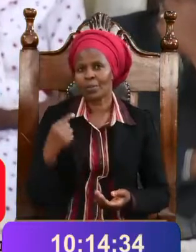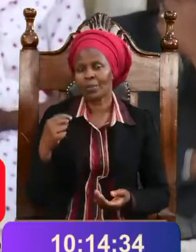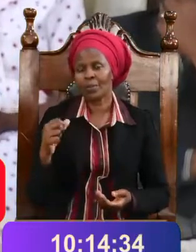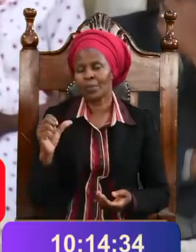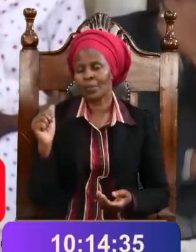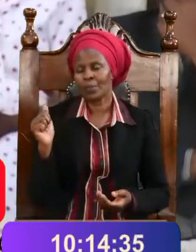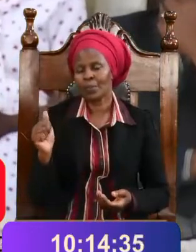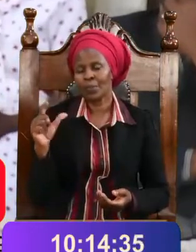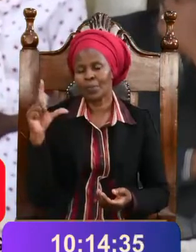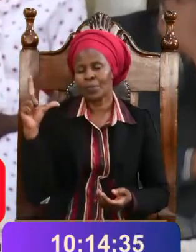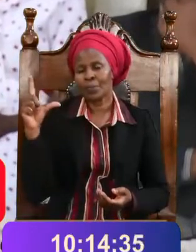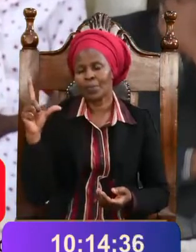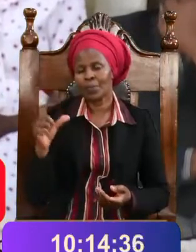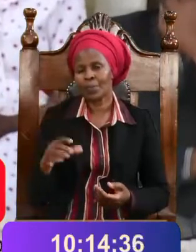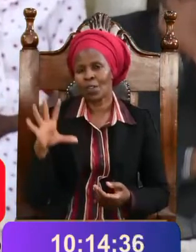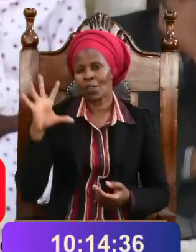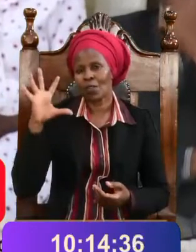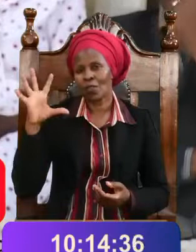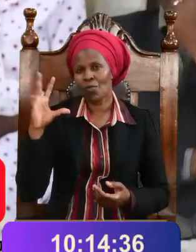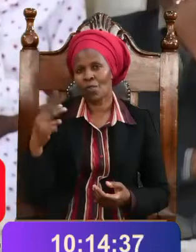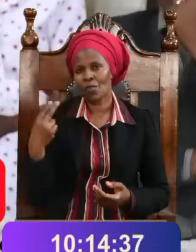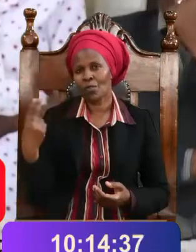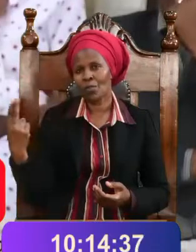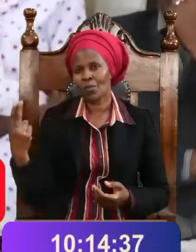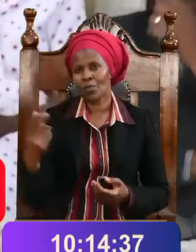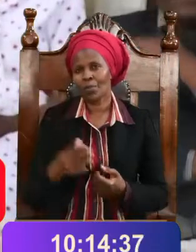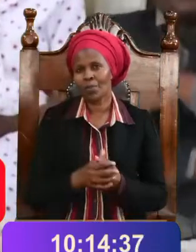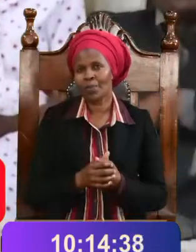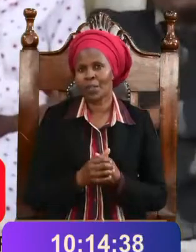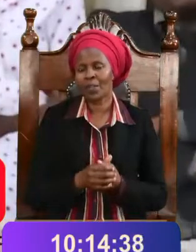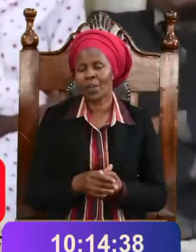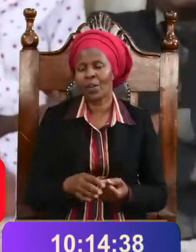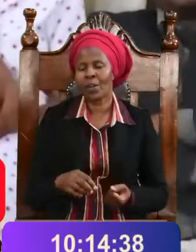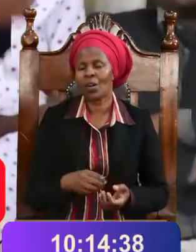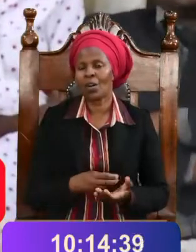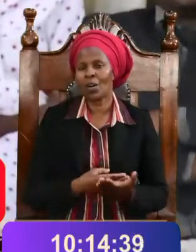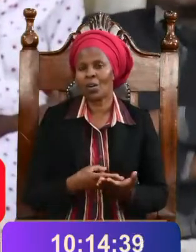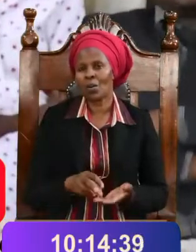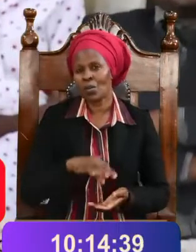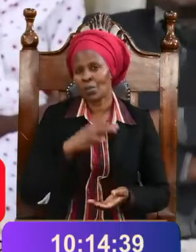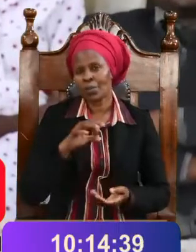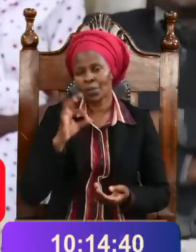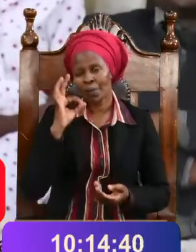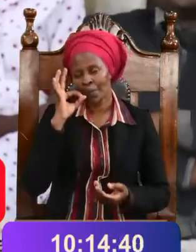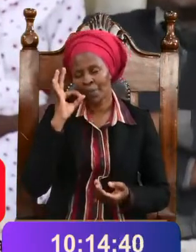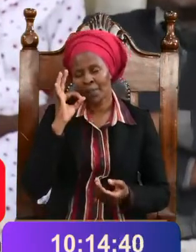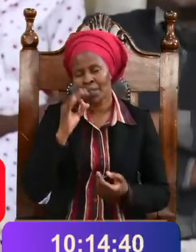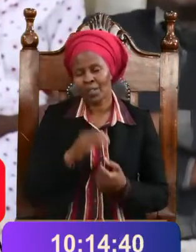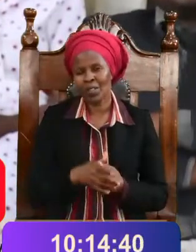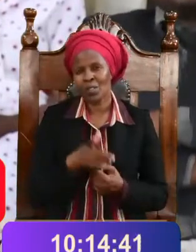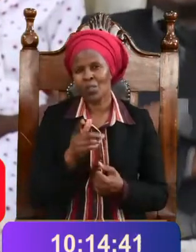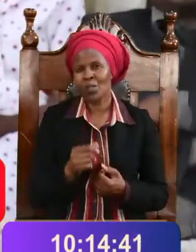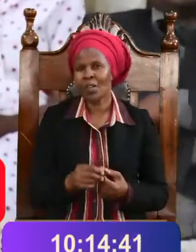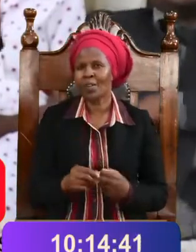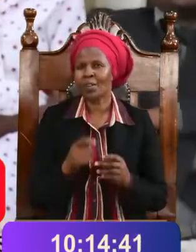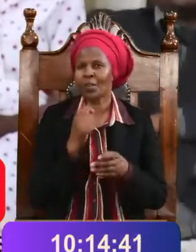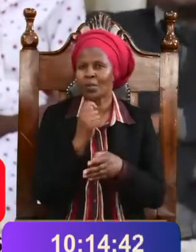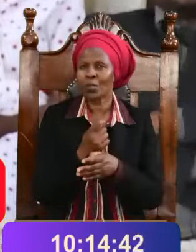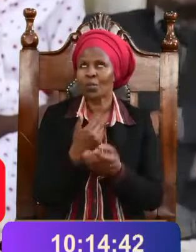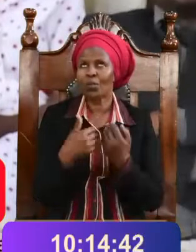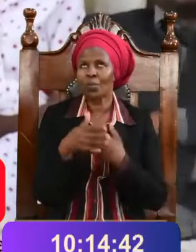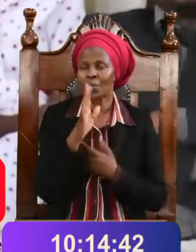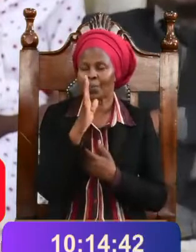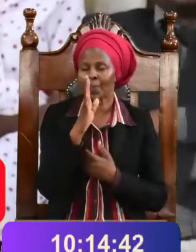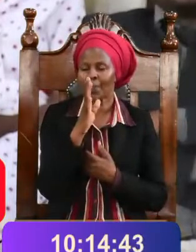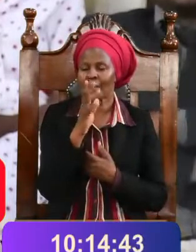verse 22, tunajua kuna tunda la Roho Mtakatifu. Na kwa sababu tumesema sisi ni hekalu la Bwana, Roho Mtakatifu